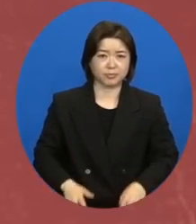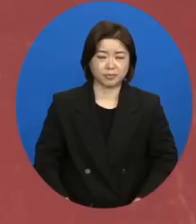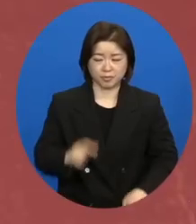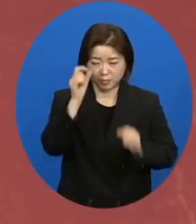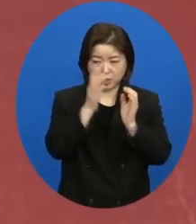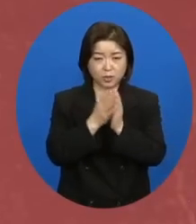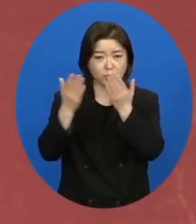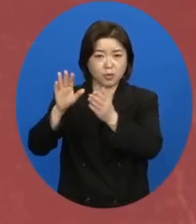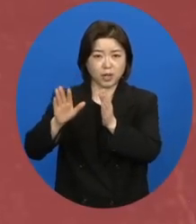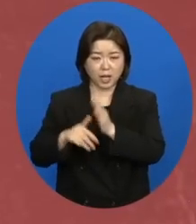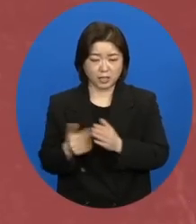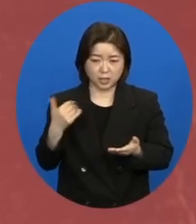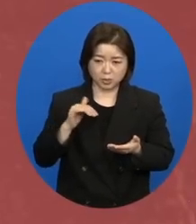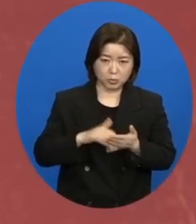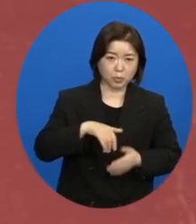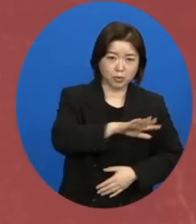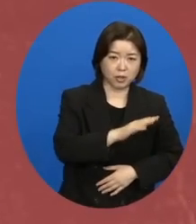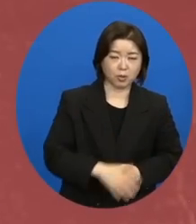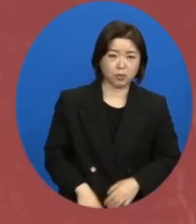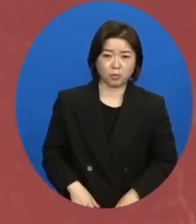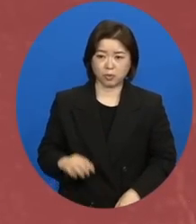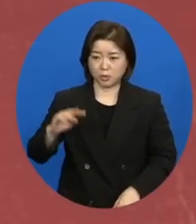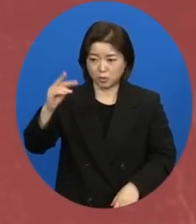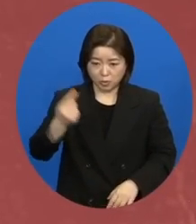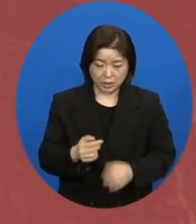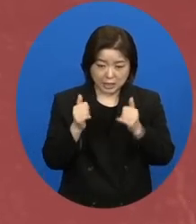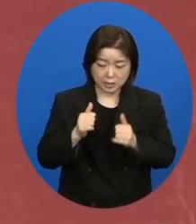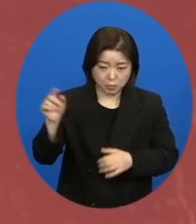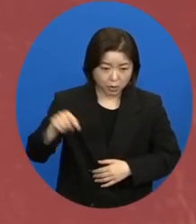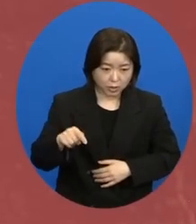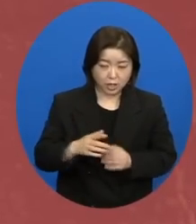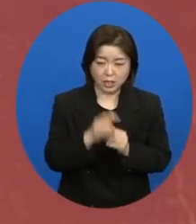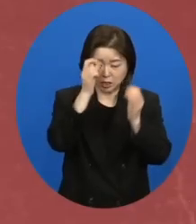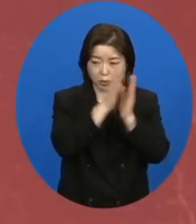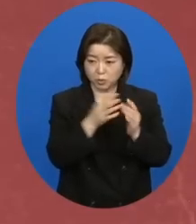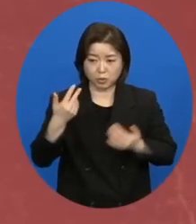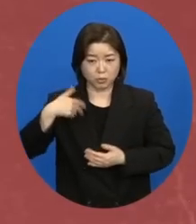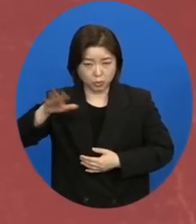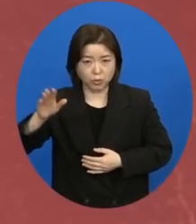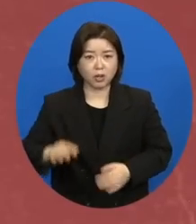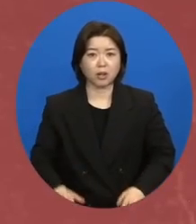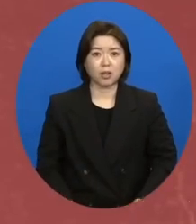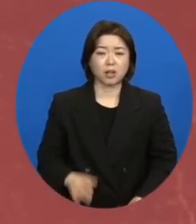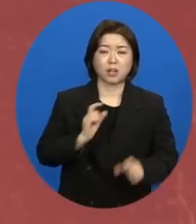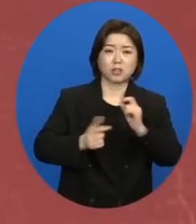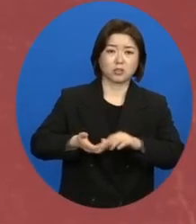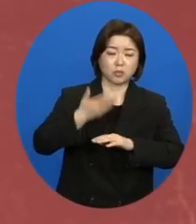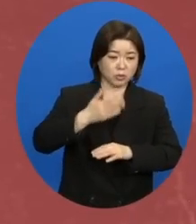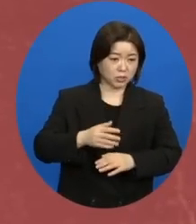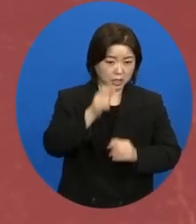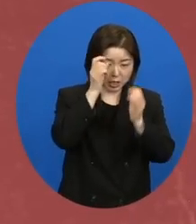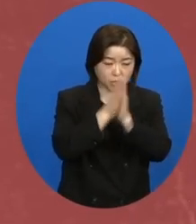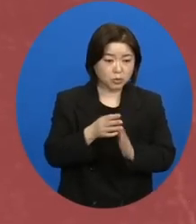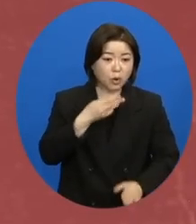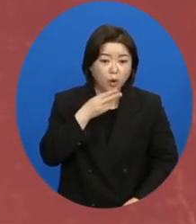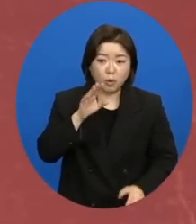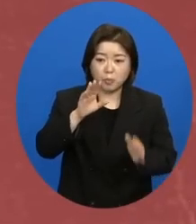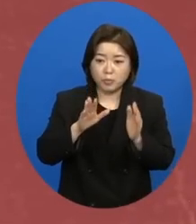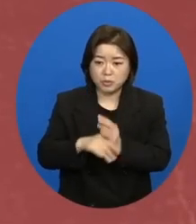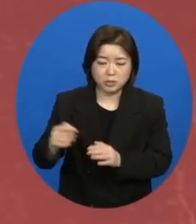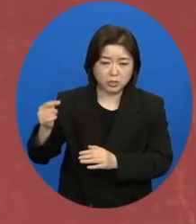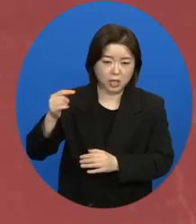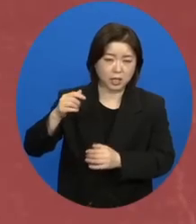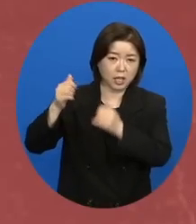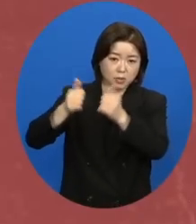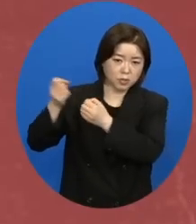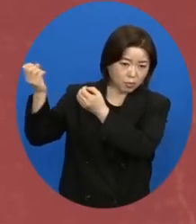기도할 때는 돌아가고, 기도할 때 심판하러 왔다가도 기도하고 있으니까 돌아갔다가 더 이상 기도하는 사람이 없어지니까